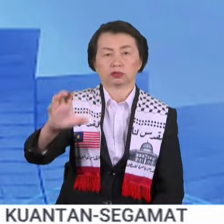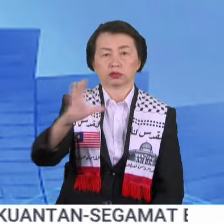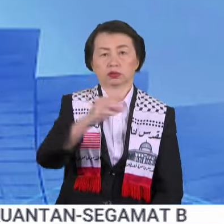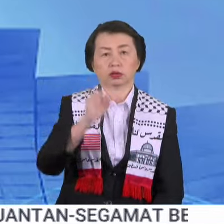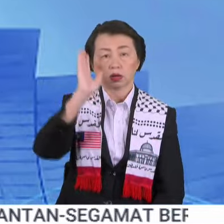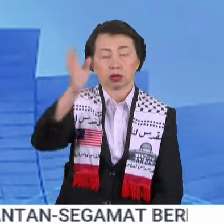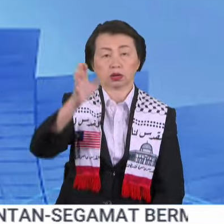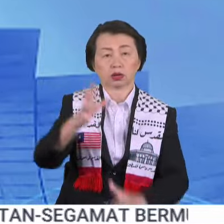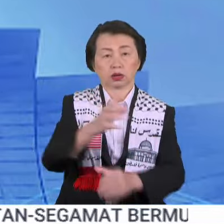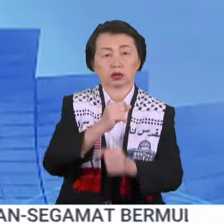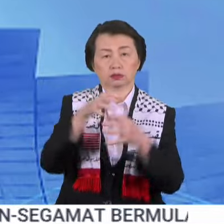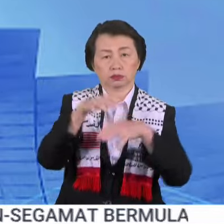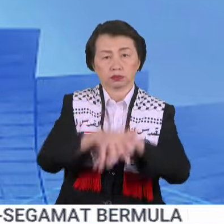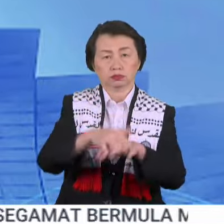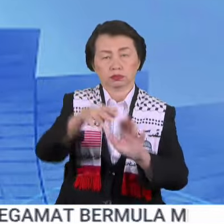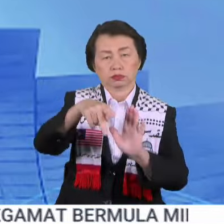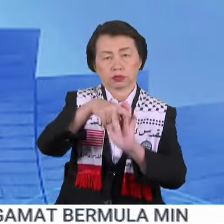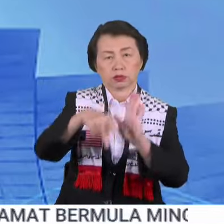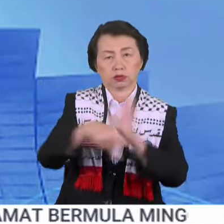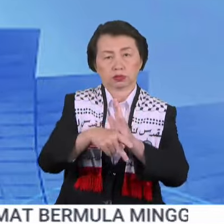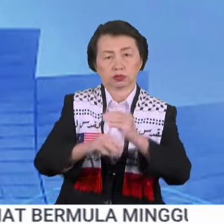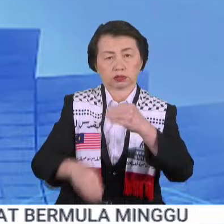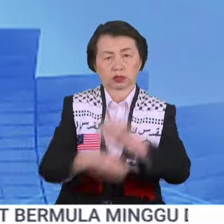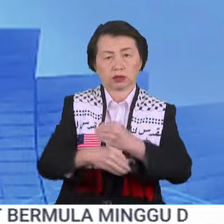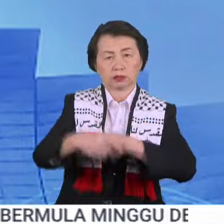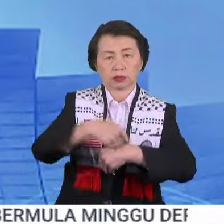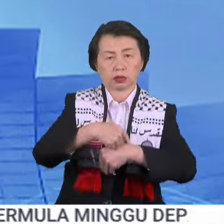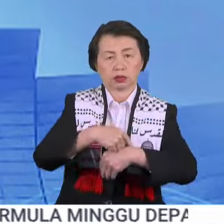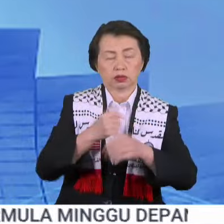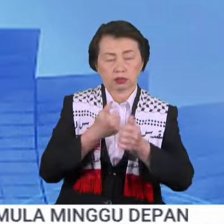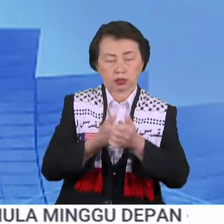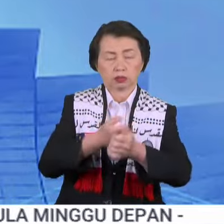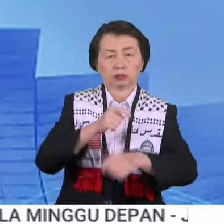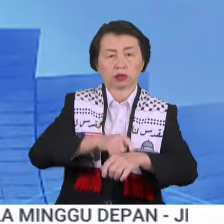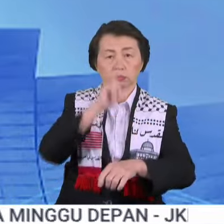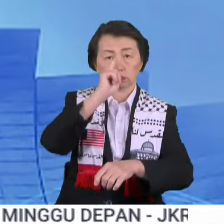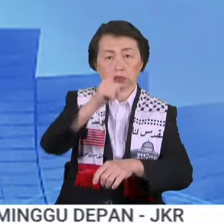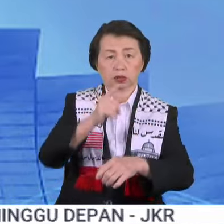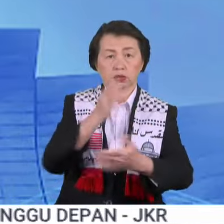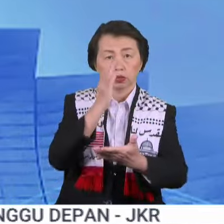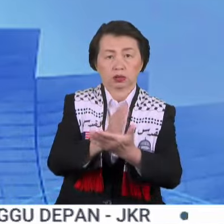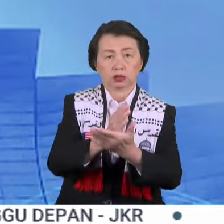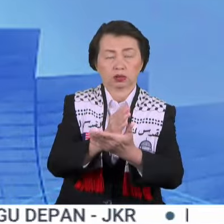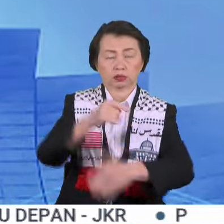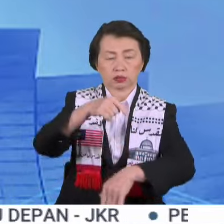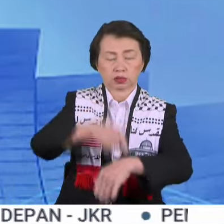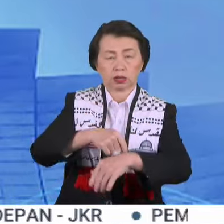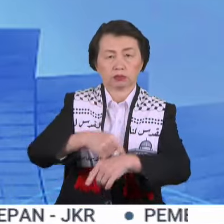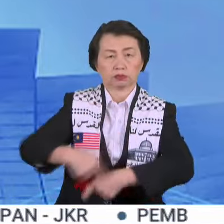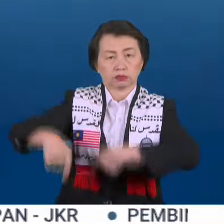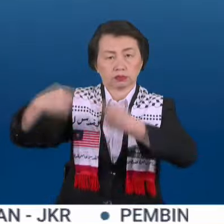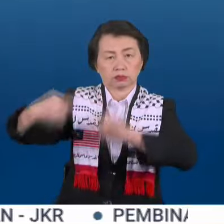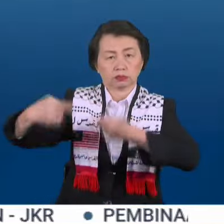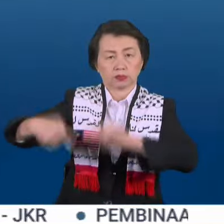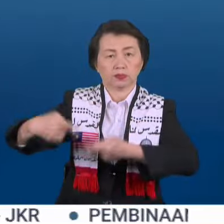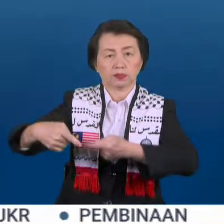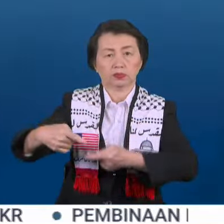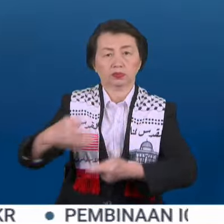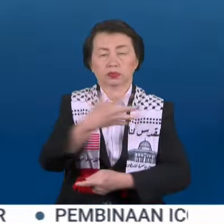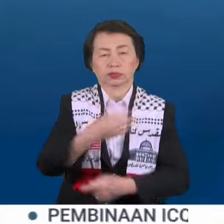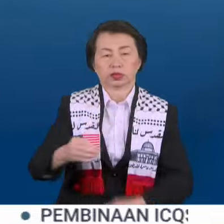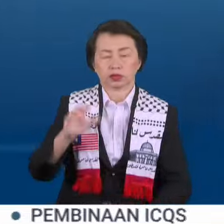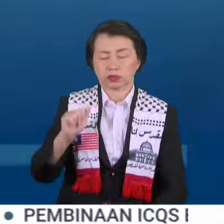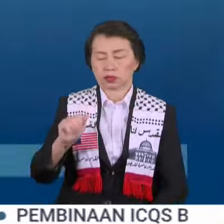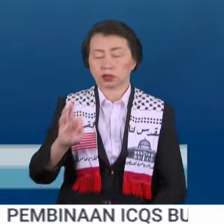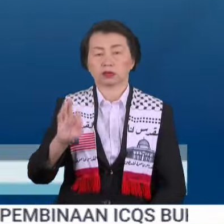selain bakal menerapkan peraturan tambahan masa berdasarkan masa sebenar yang terhenti ketika perlawanan. Selain itu,